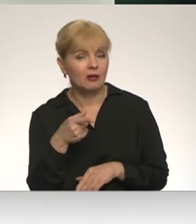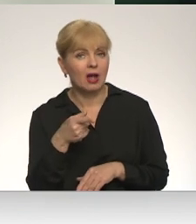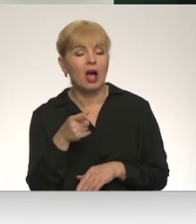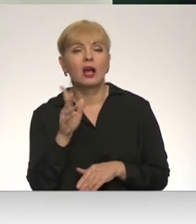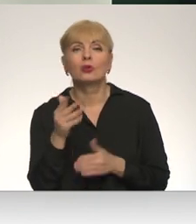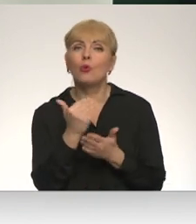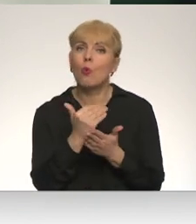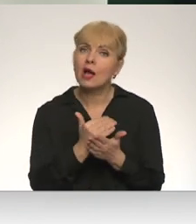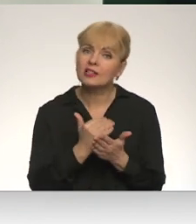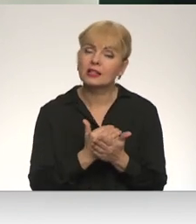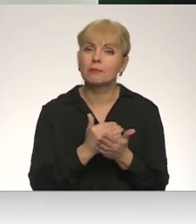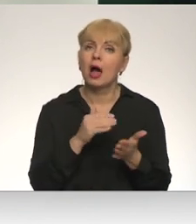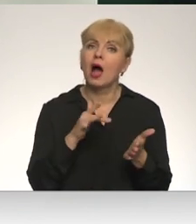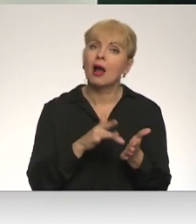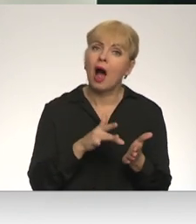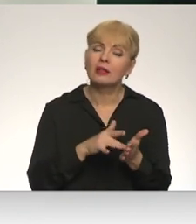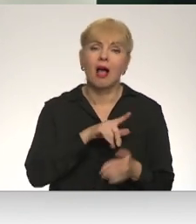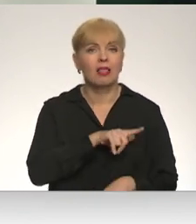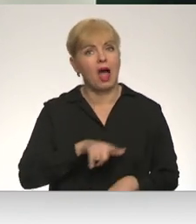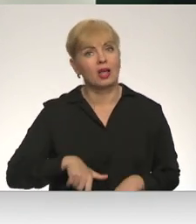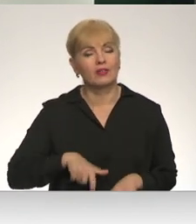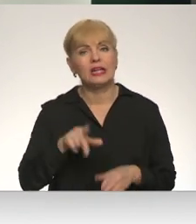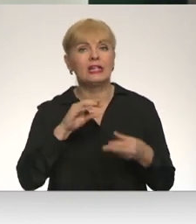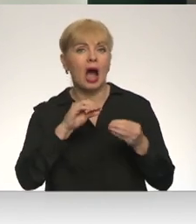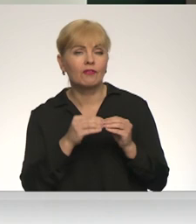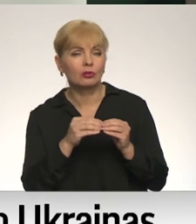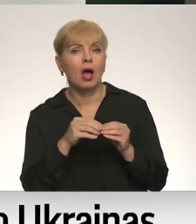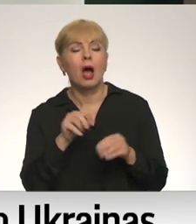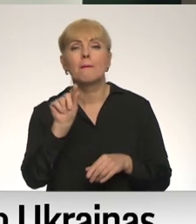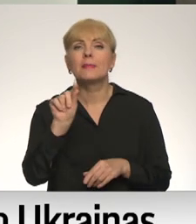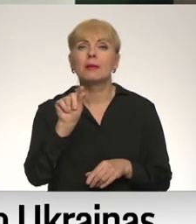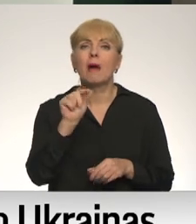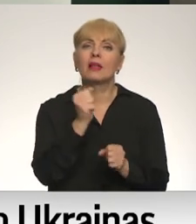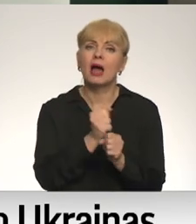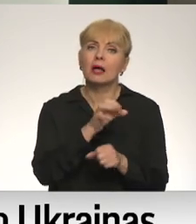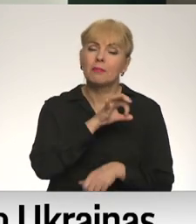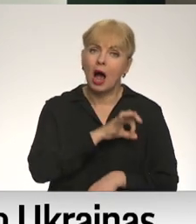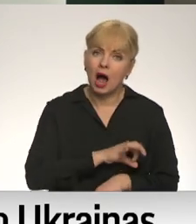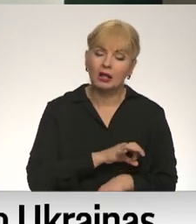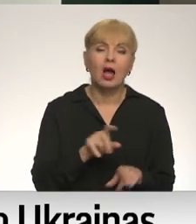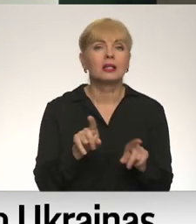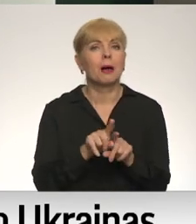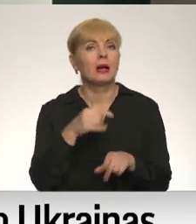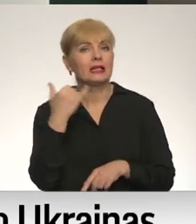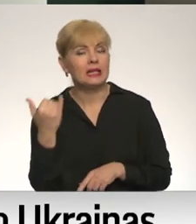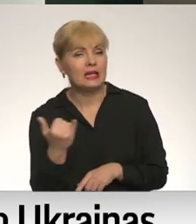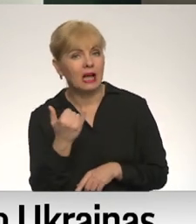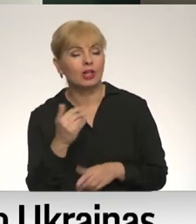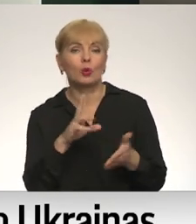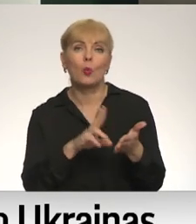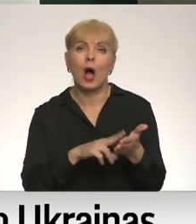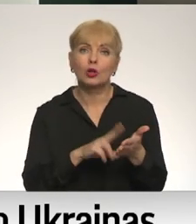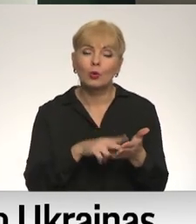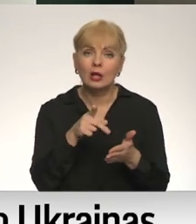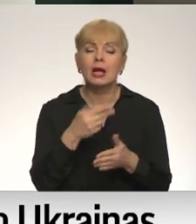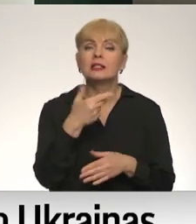nosacījumi, kādi Latvijā tiek ievērot, kāda ir minimālā darba alga. Tieši tāpat interesē, kāda ir nodokļa, cik